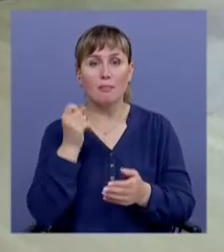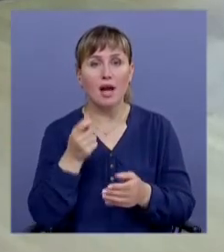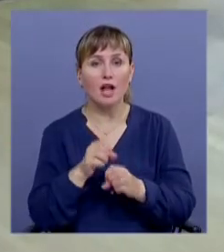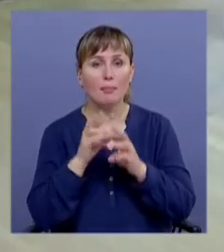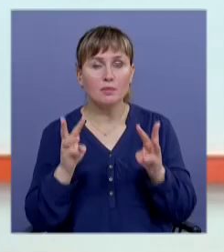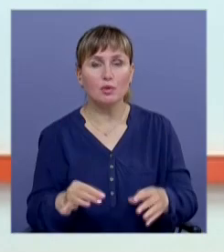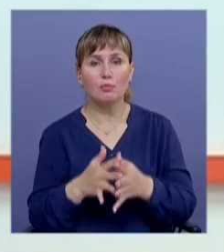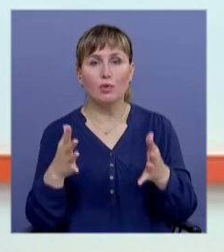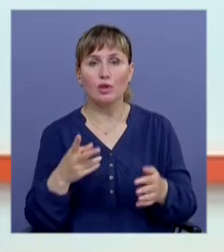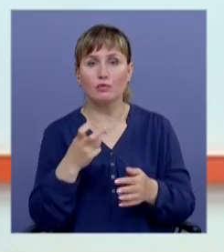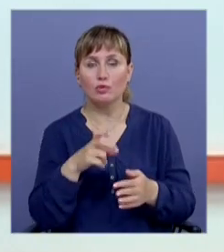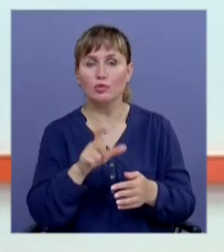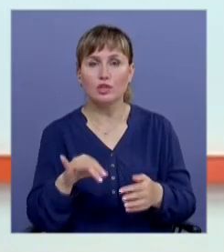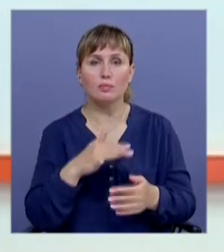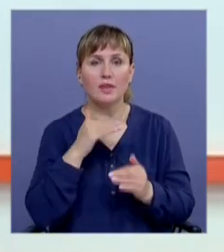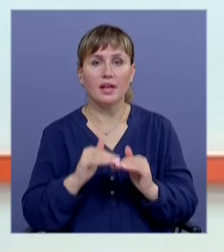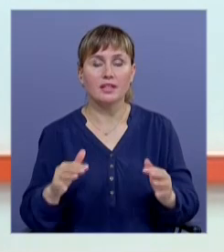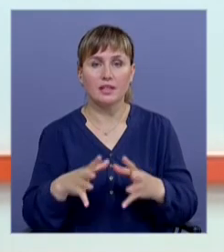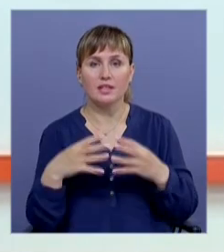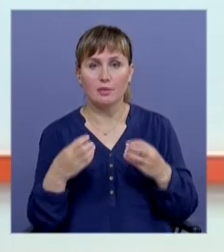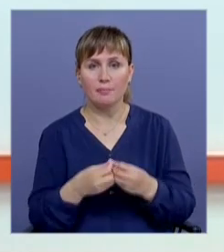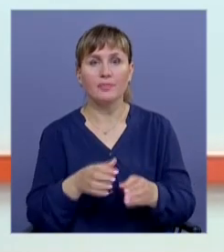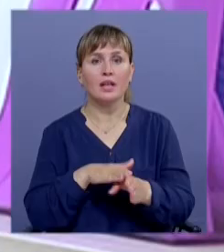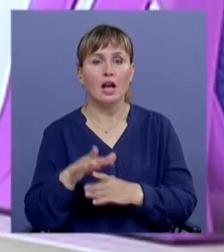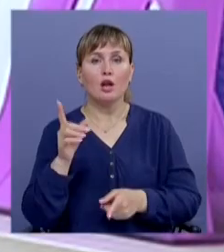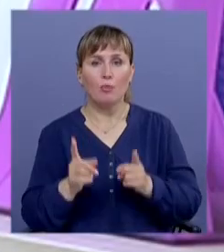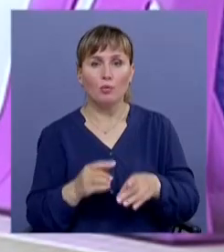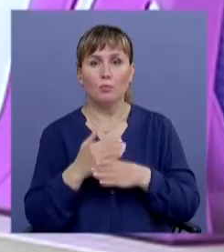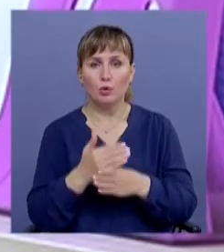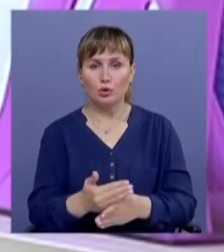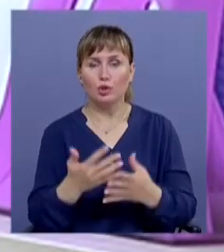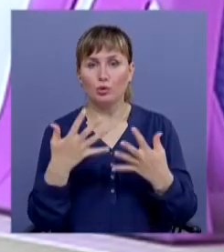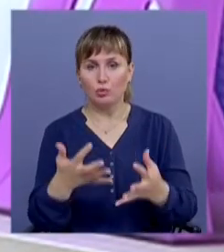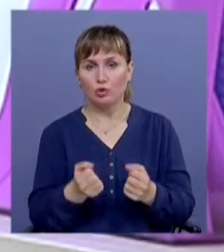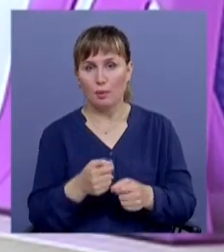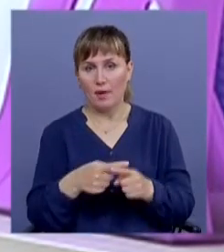малообеспеченных и более 200 человек из многодетных семей. Реальную помощь получила уже